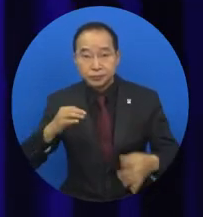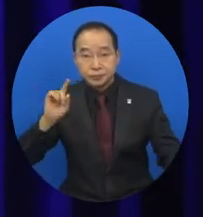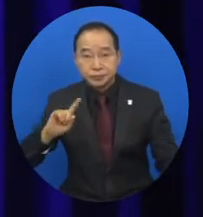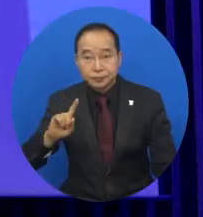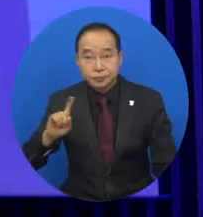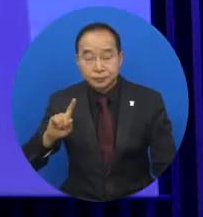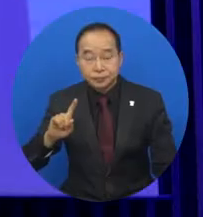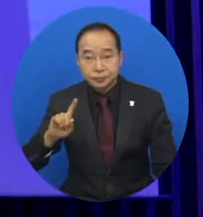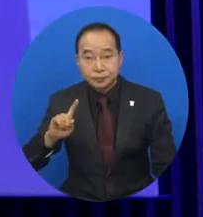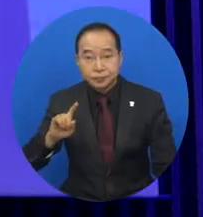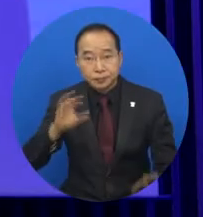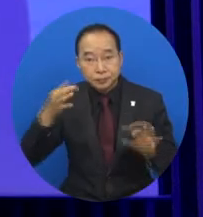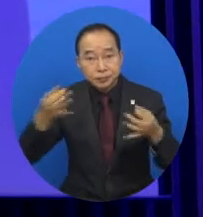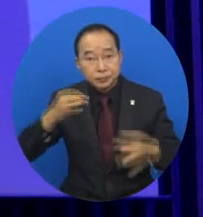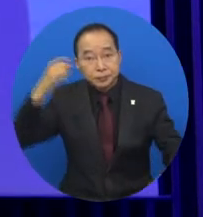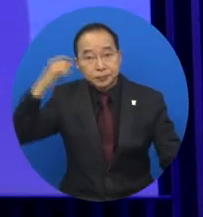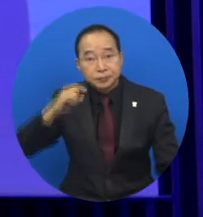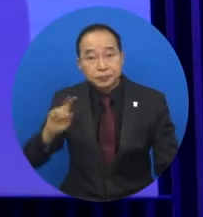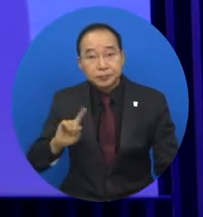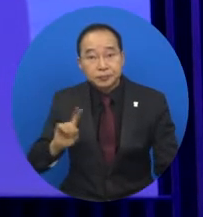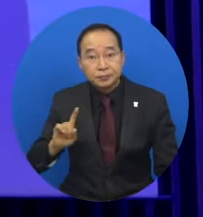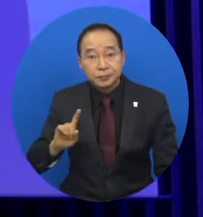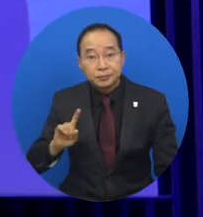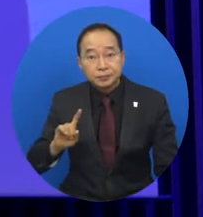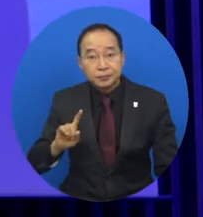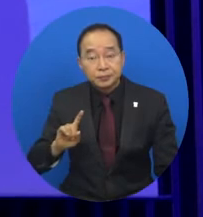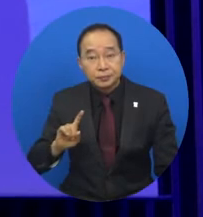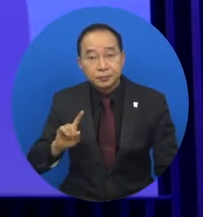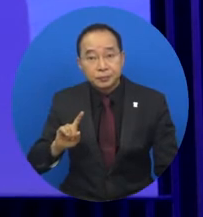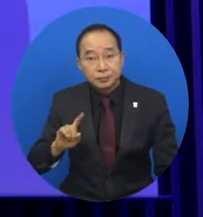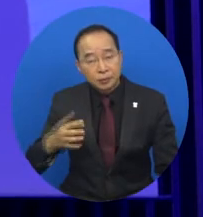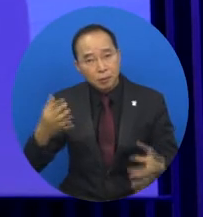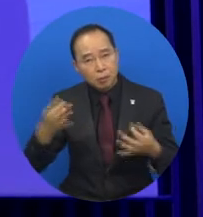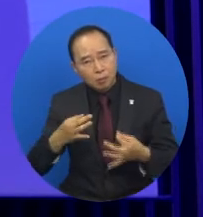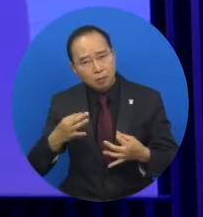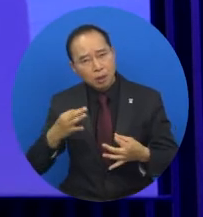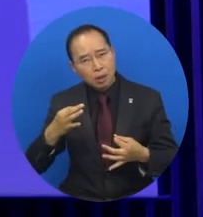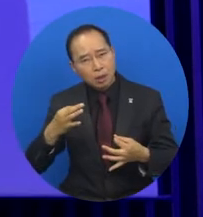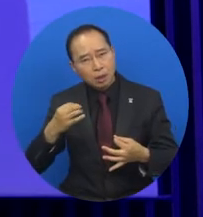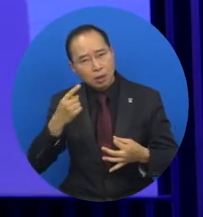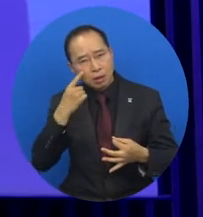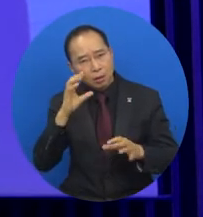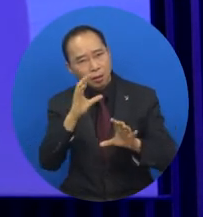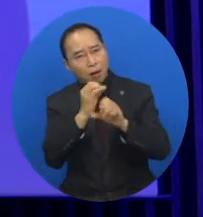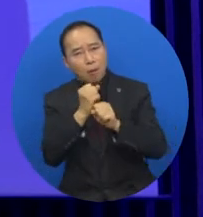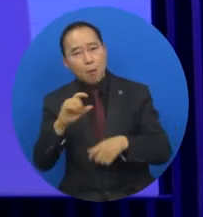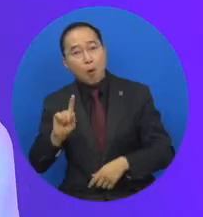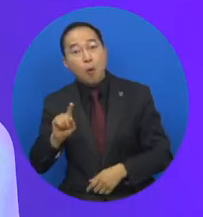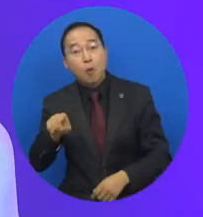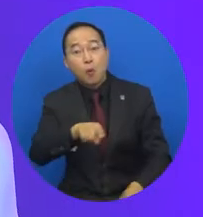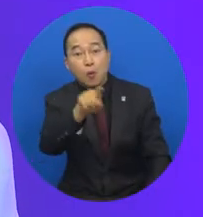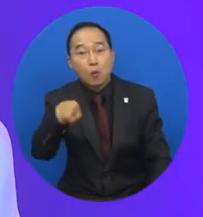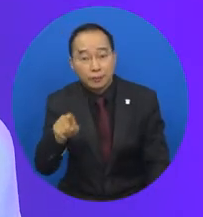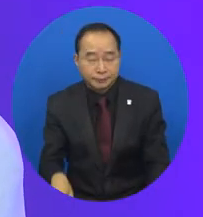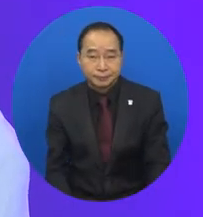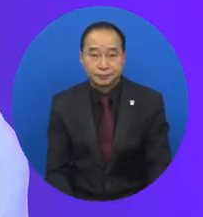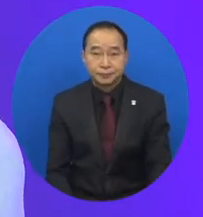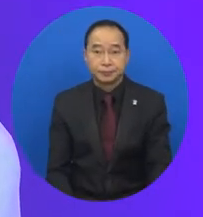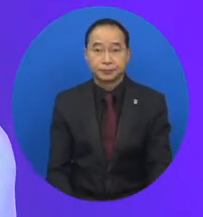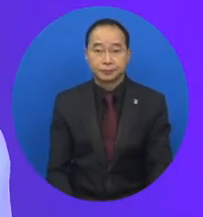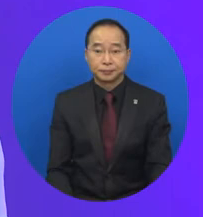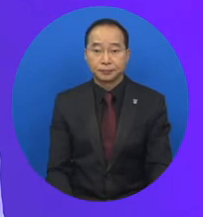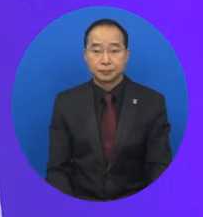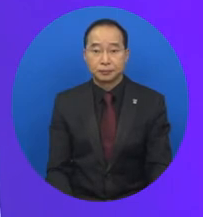했어요. 제가 어떻게 보입니까? 어떻게 느껴지십니까? 어떤 이미지입니까? 라고.